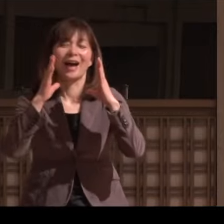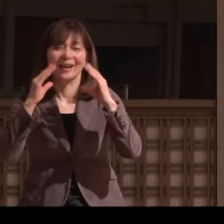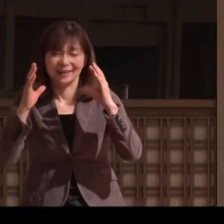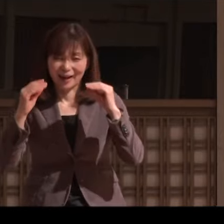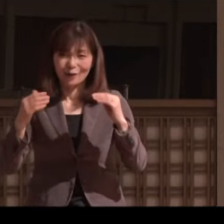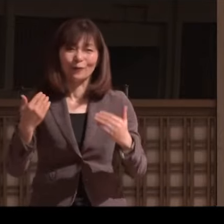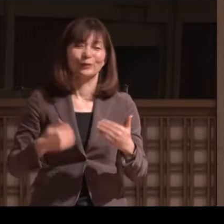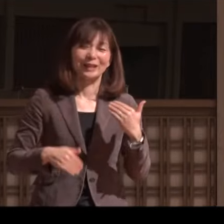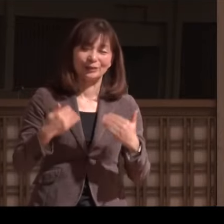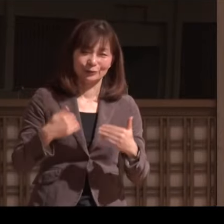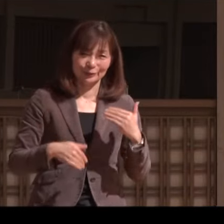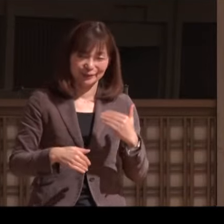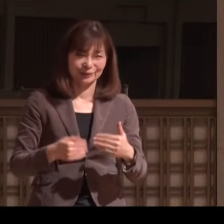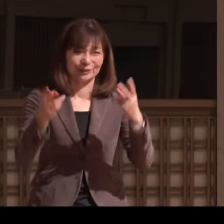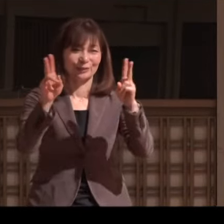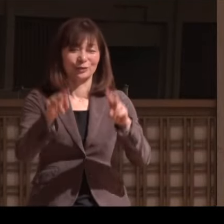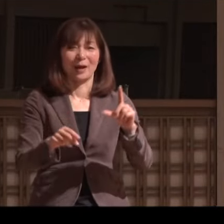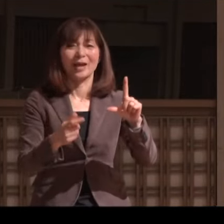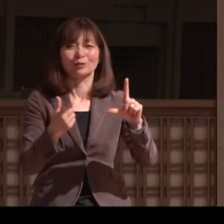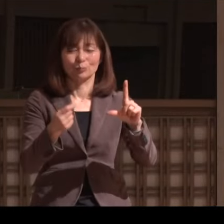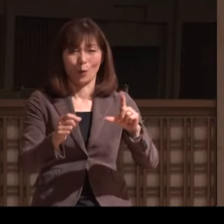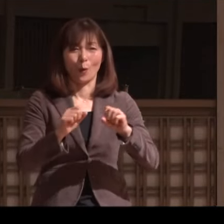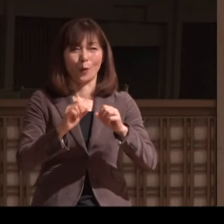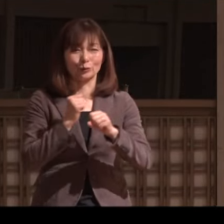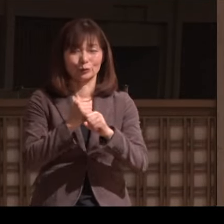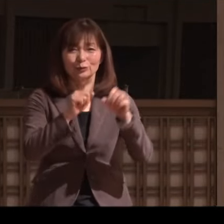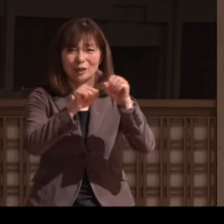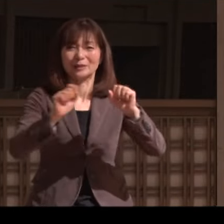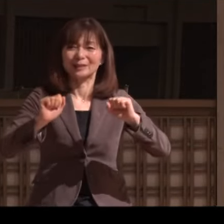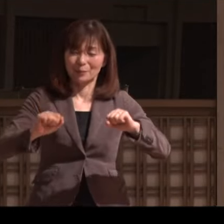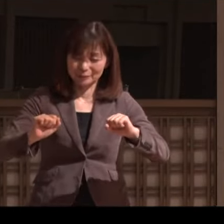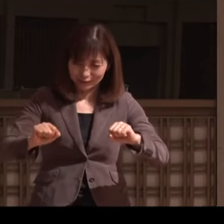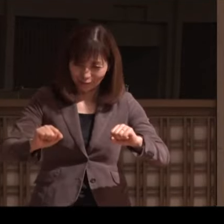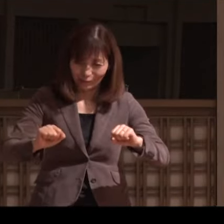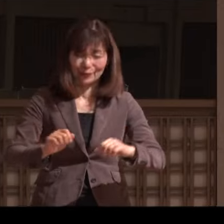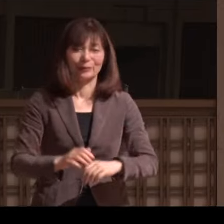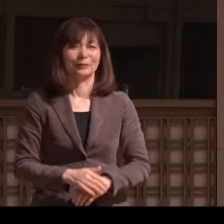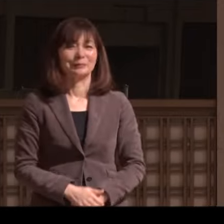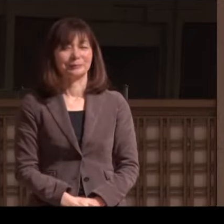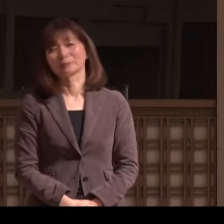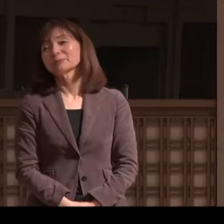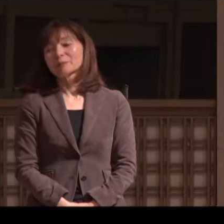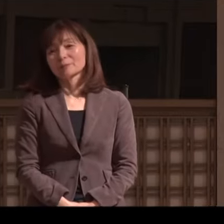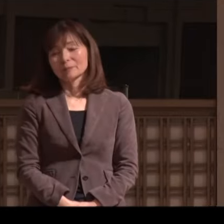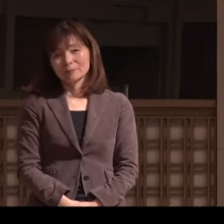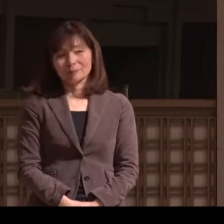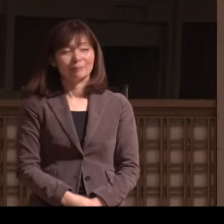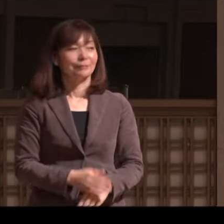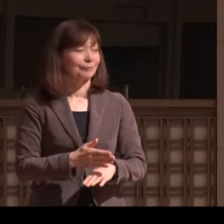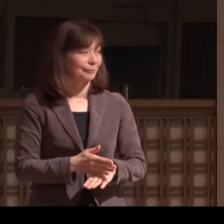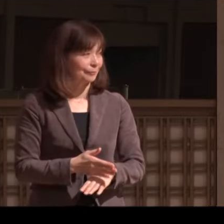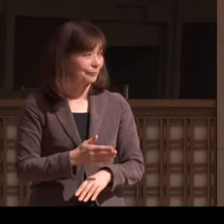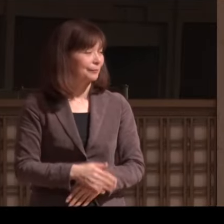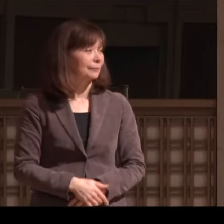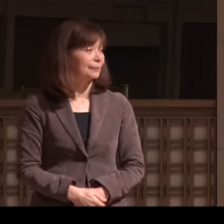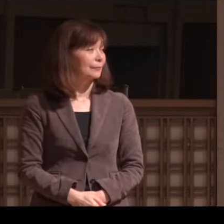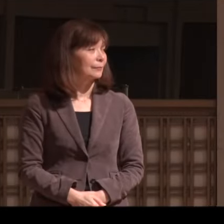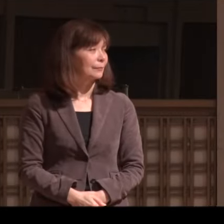楽しくえこれ広島エルを今から作っていくために頑張りましはい会長お願いし